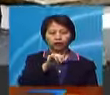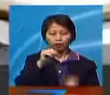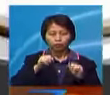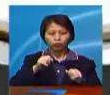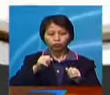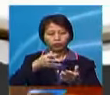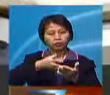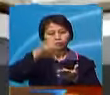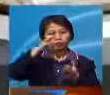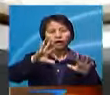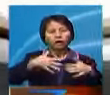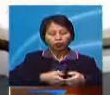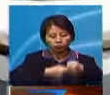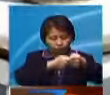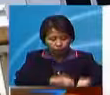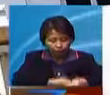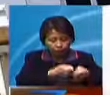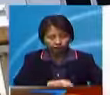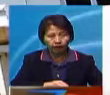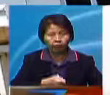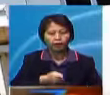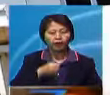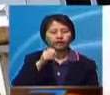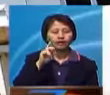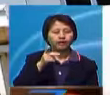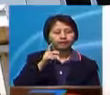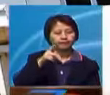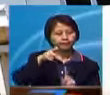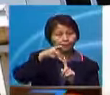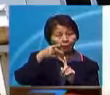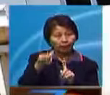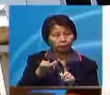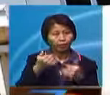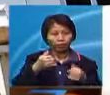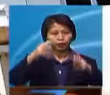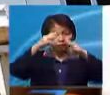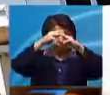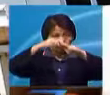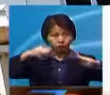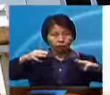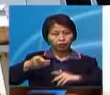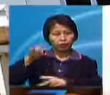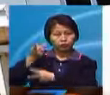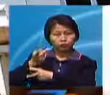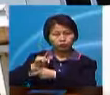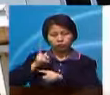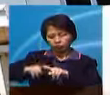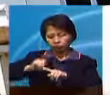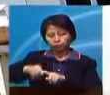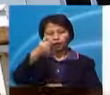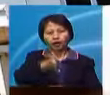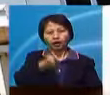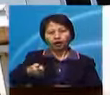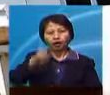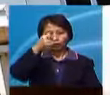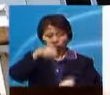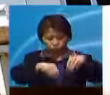untuk menanam padi. Selain itu ada juga muzium, di mana muzium itu menyimpan pelbagai jenis peralatan